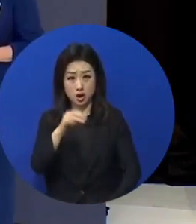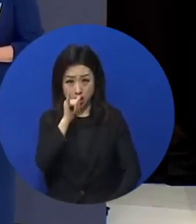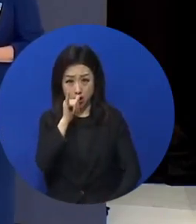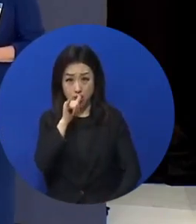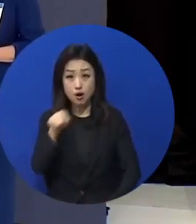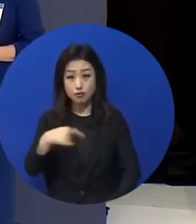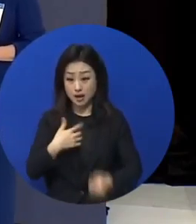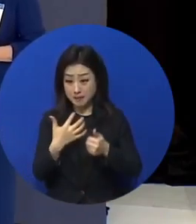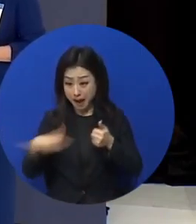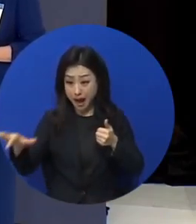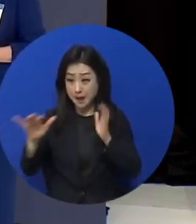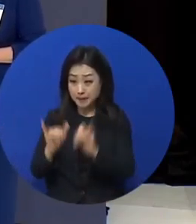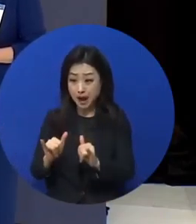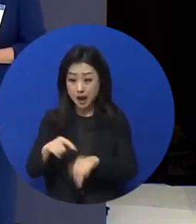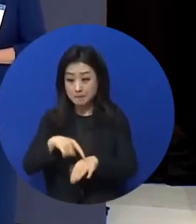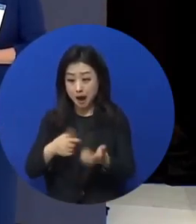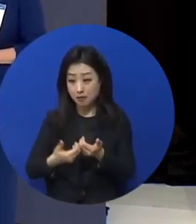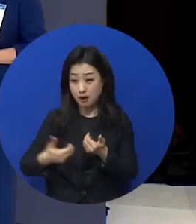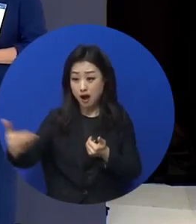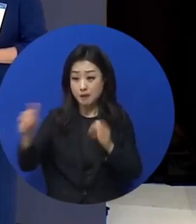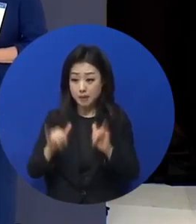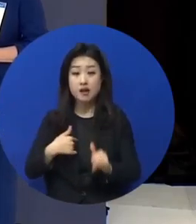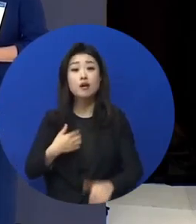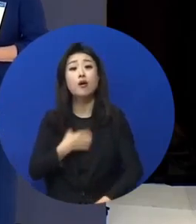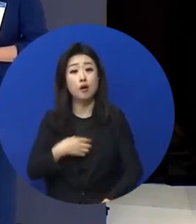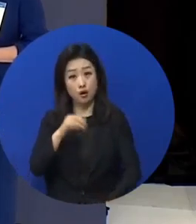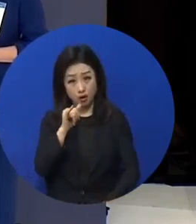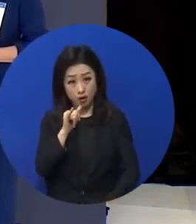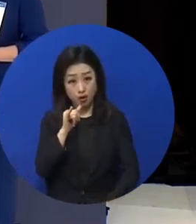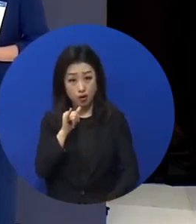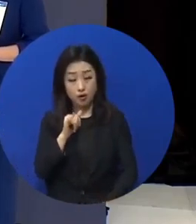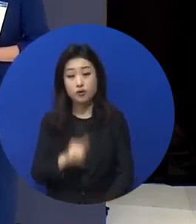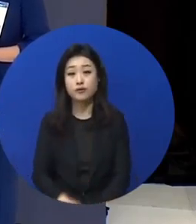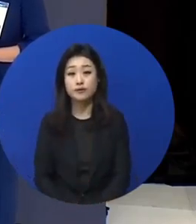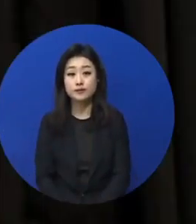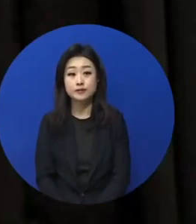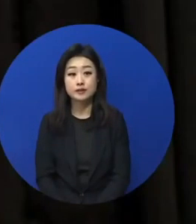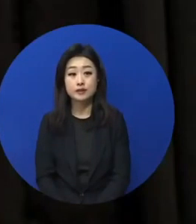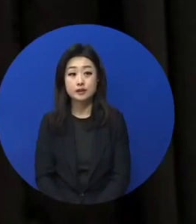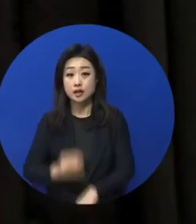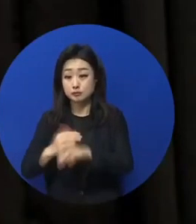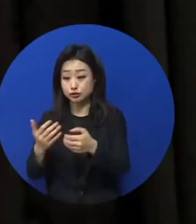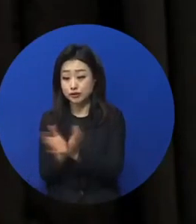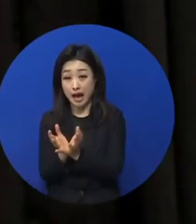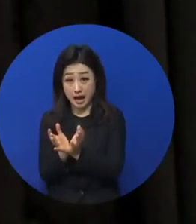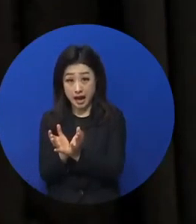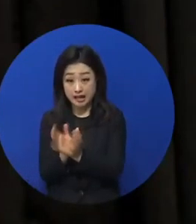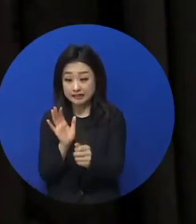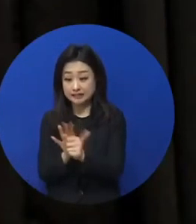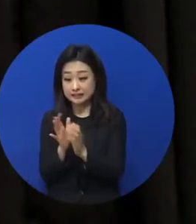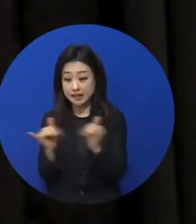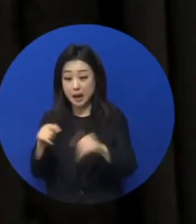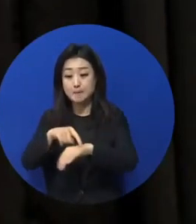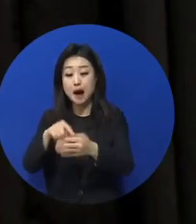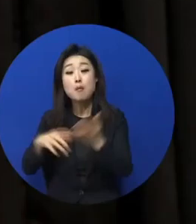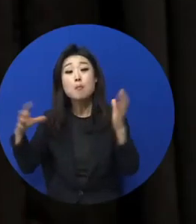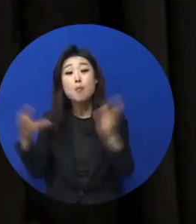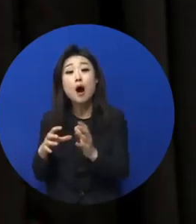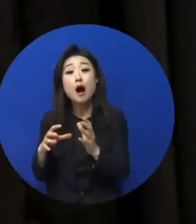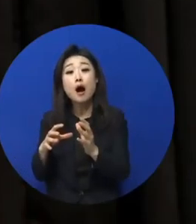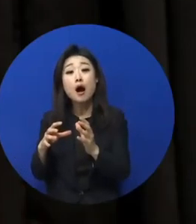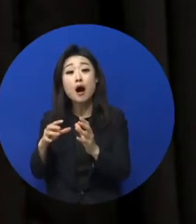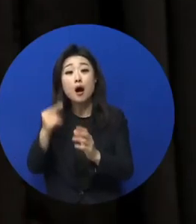마음이 우리에게서 완전히 떠나는 것입니다. 누가 우리 민주당 지지자들의 마음을 하나로 모을 수 있는가?